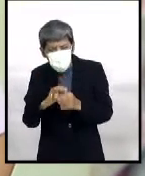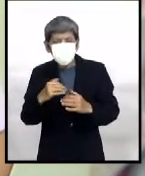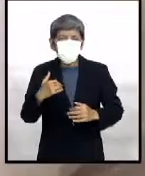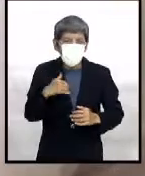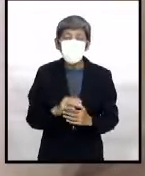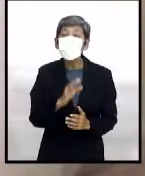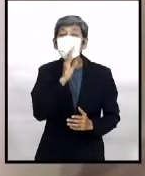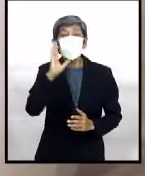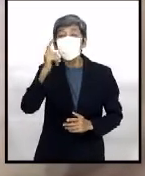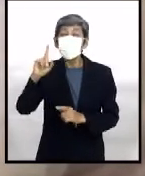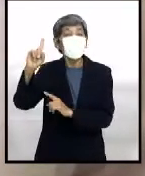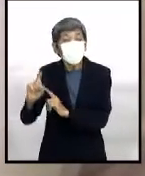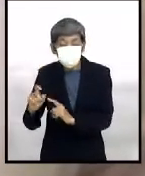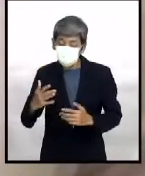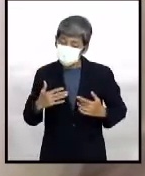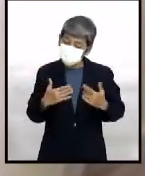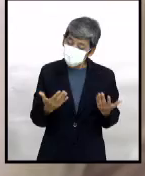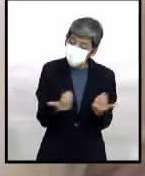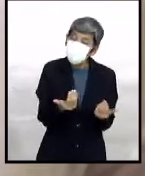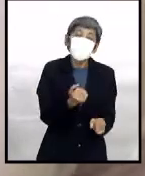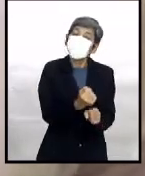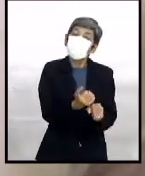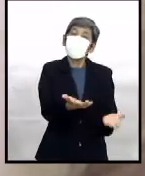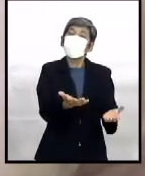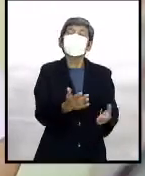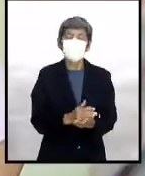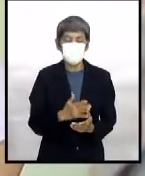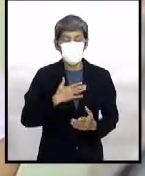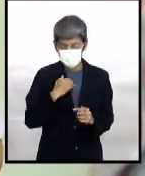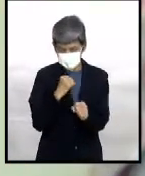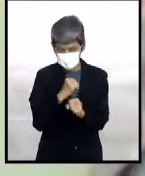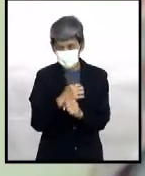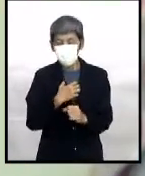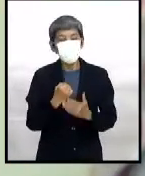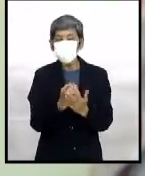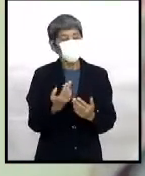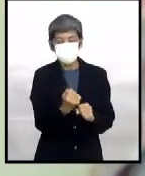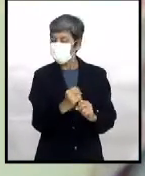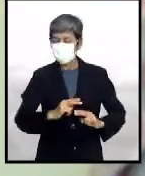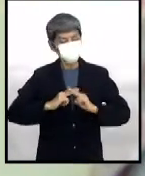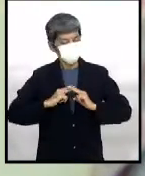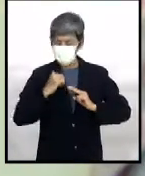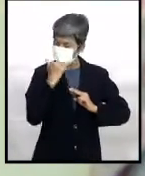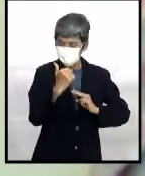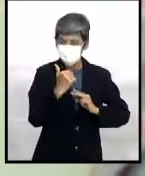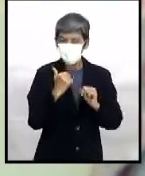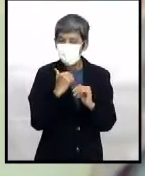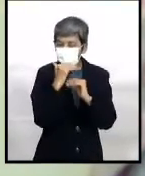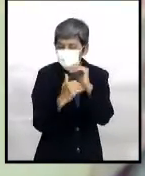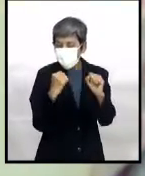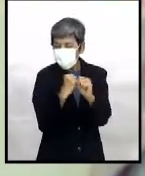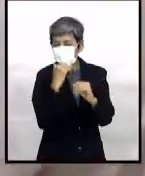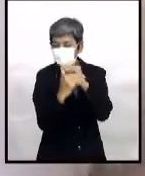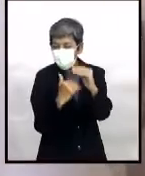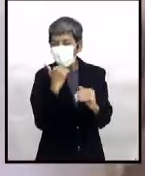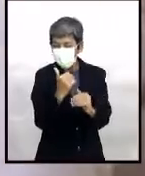าถ้าพ่อแม่ไม่อยู่แล้วเขาอยู่ยังไงเพราะฉะนั้นเนี่ยสิ่งที่จะทำก็คือว่าให้เขาช่วยตัวเองได้ก่อนจากนั้นพัฒนาทักษะเข